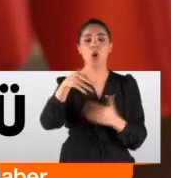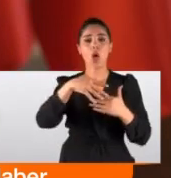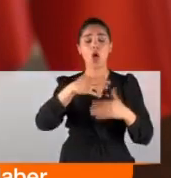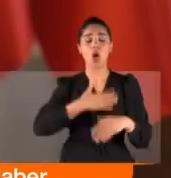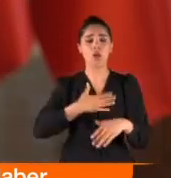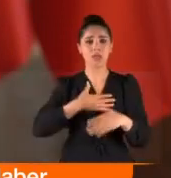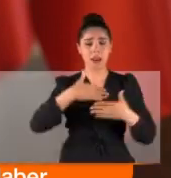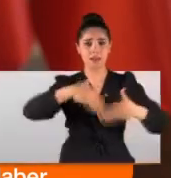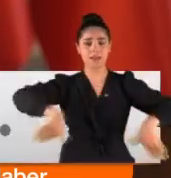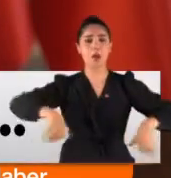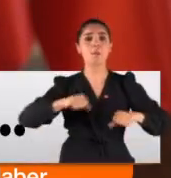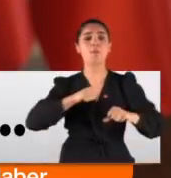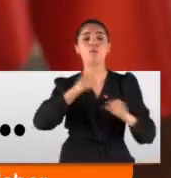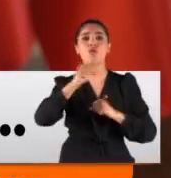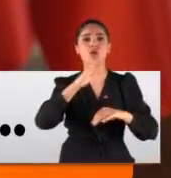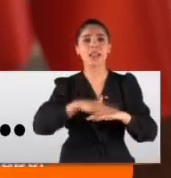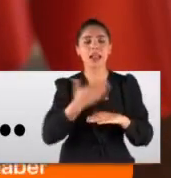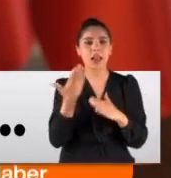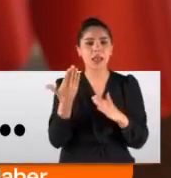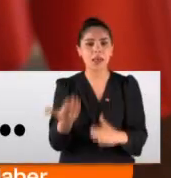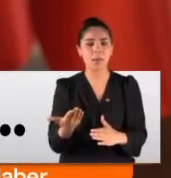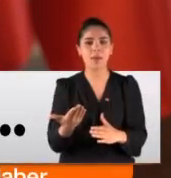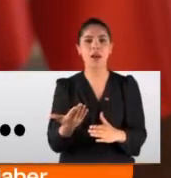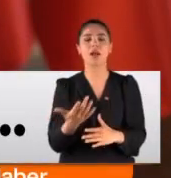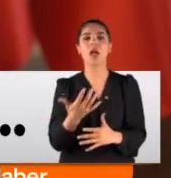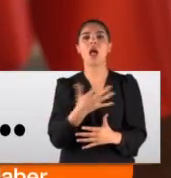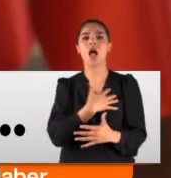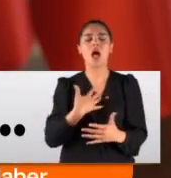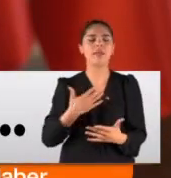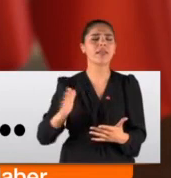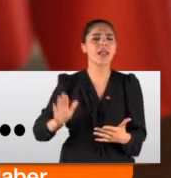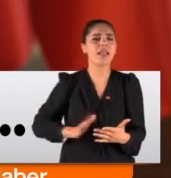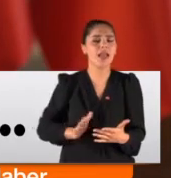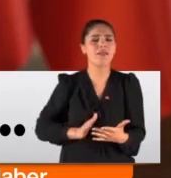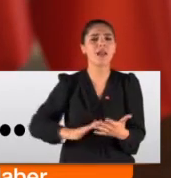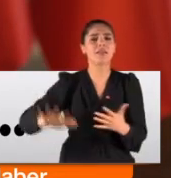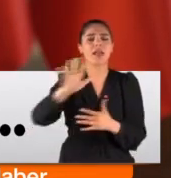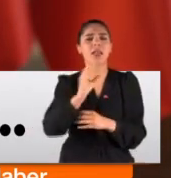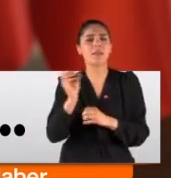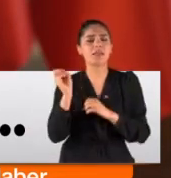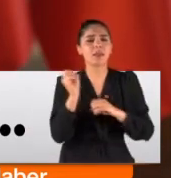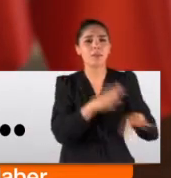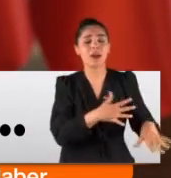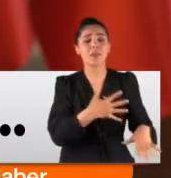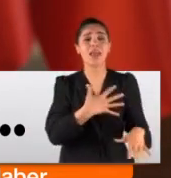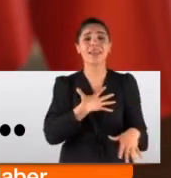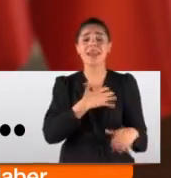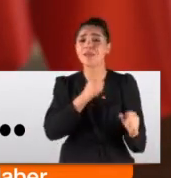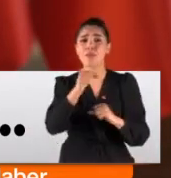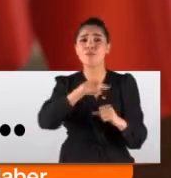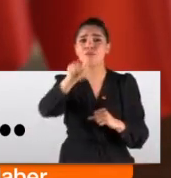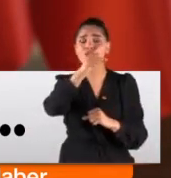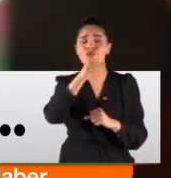katıp kovalayarak, anadan, yardan, evlattan, serden geçerek verdikleri